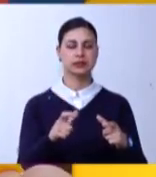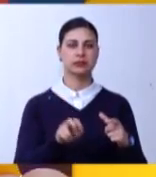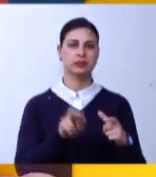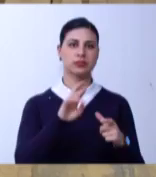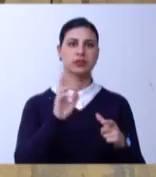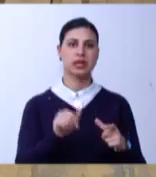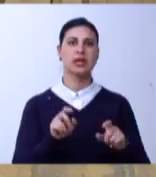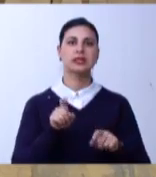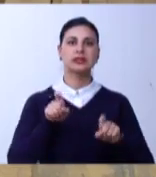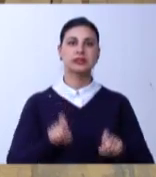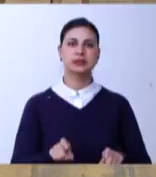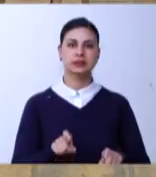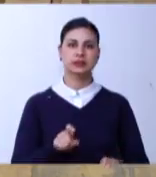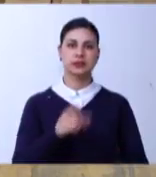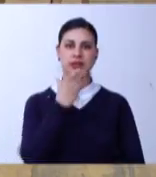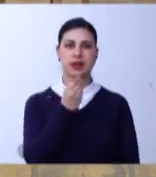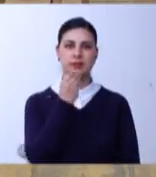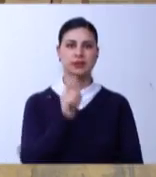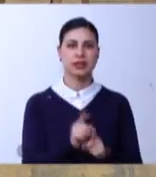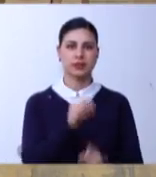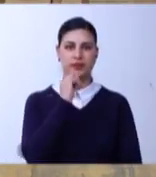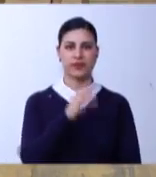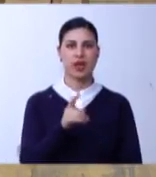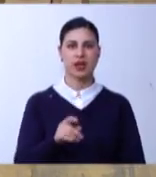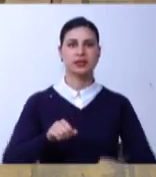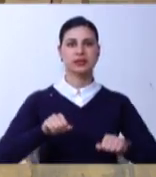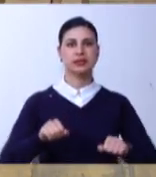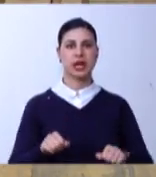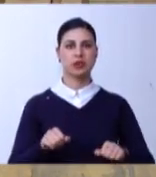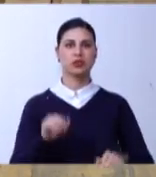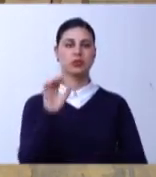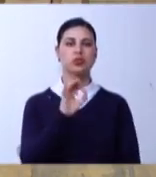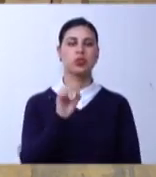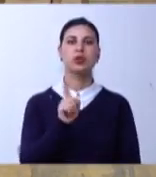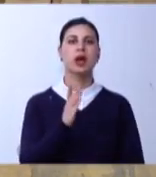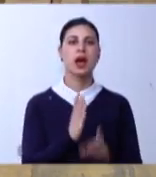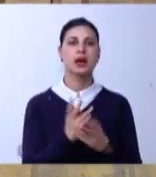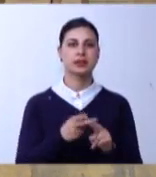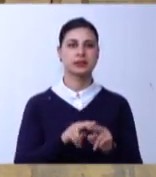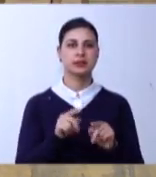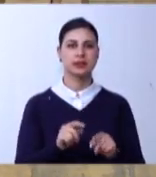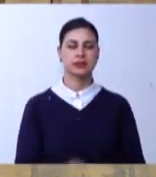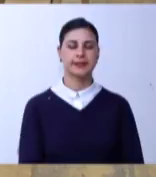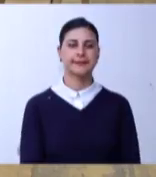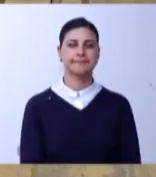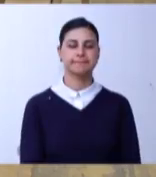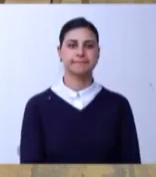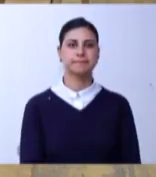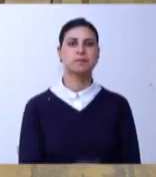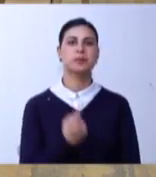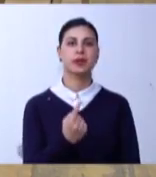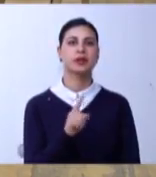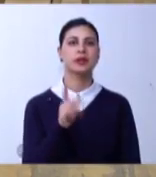თქვა სავარძლების, უბრალოდ სავარძლის იმიტაციით სახელურებზე ყრდნობა? რა არის ეს? ერთ-ერთი